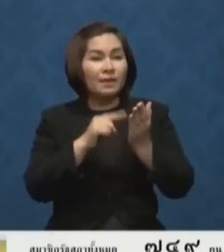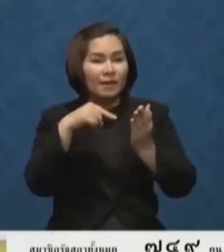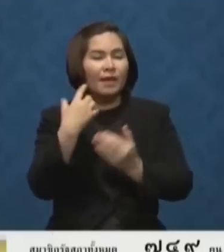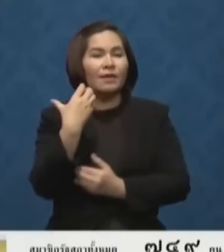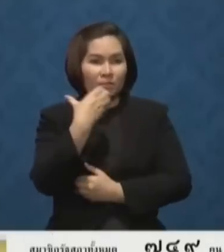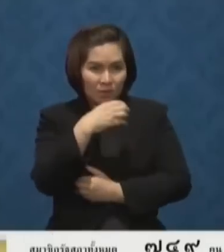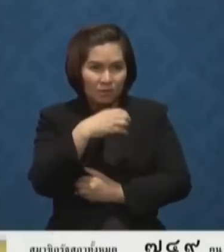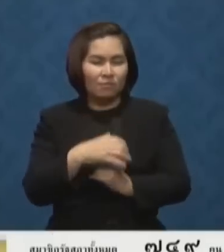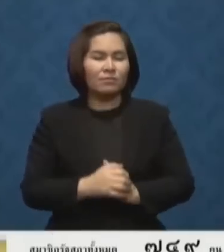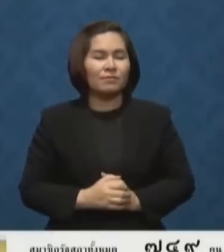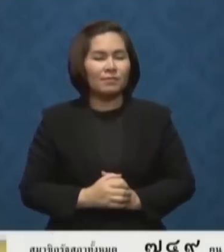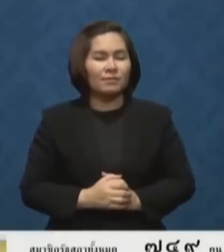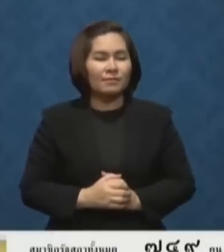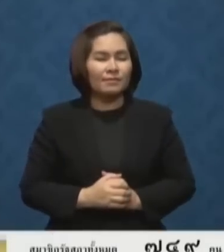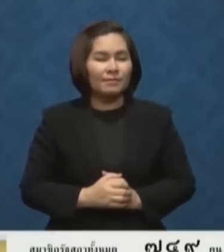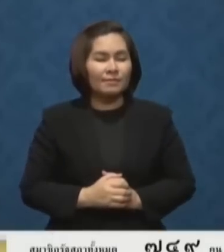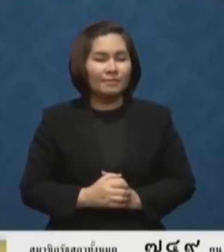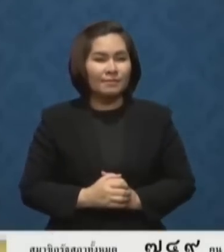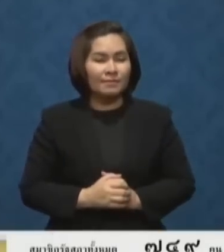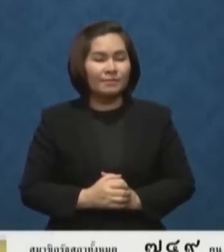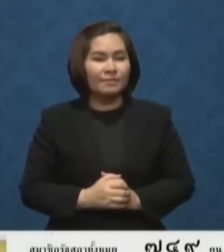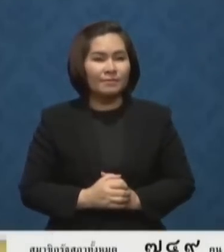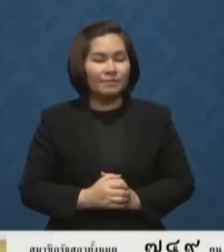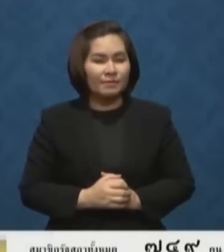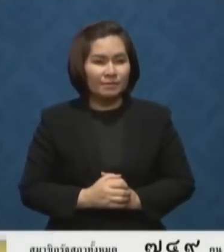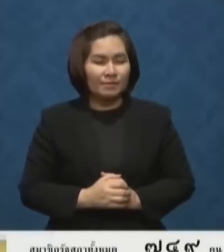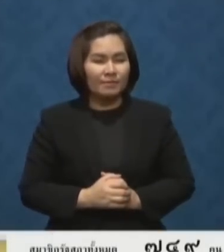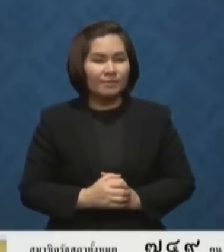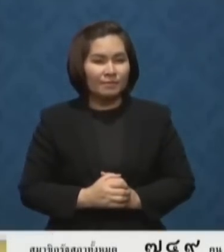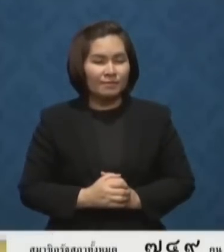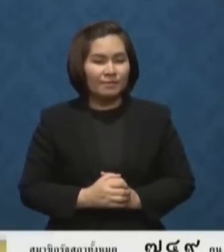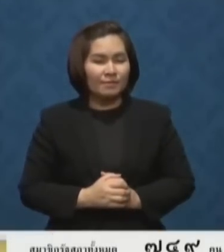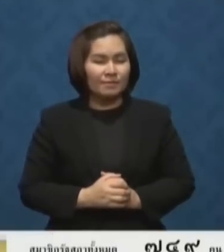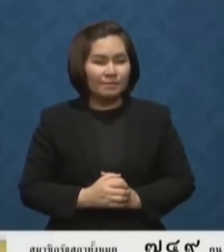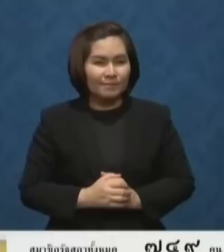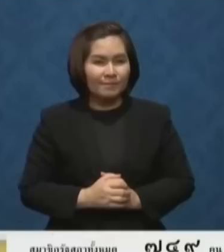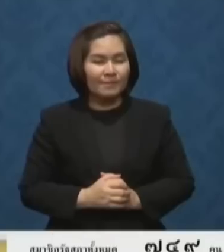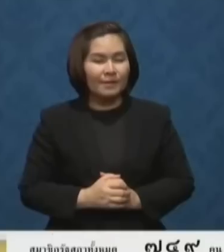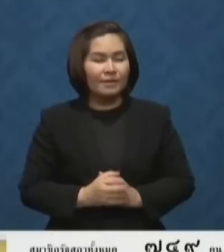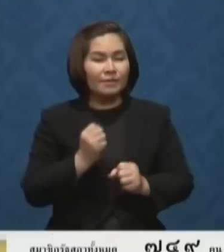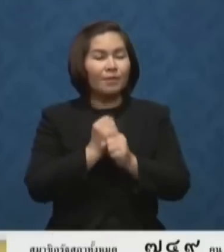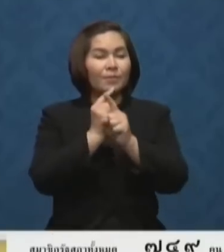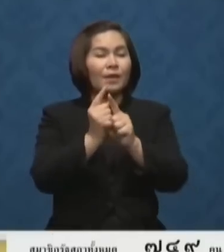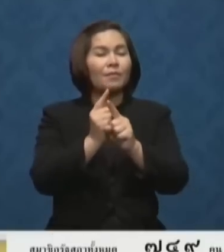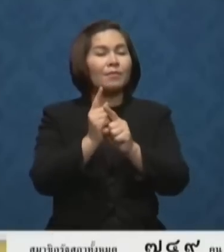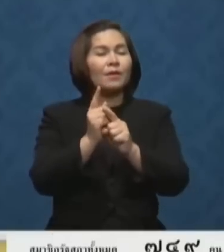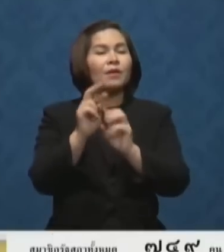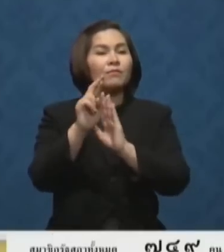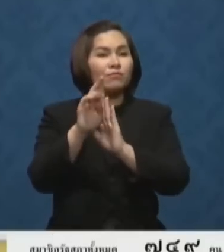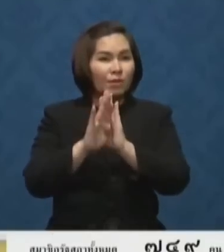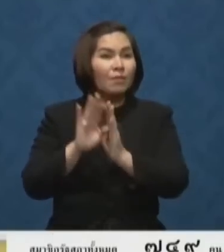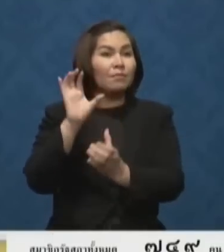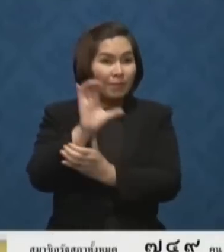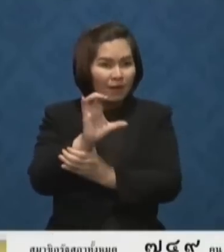ขอบงครับ เพระฉะนั้นก็ให้ปฏิบัติการรบรอต่างขอบัครับ คือ